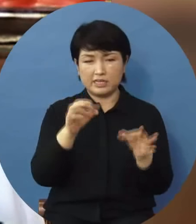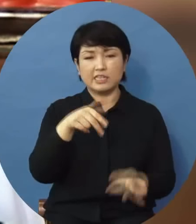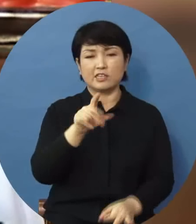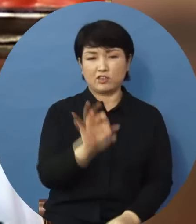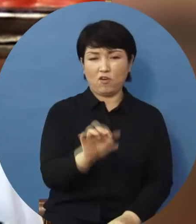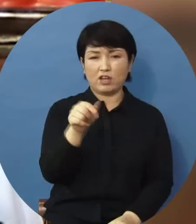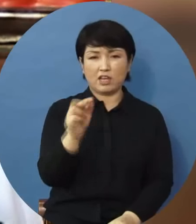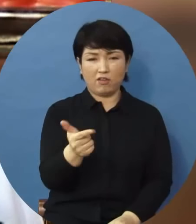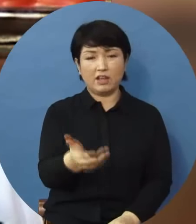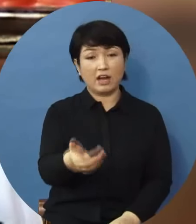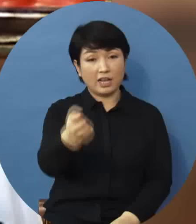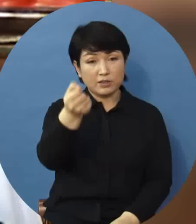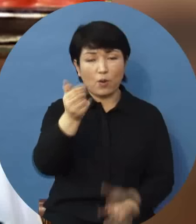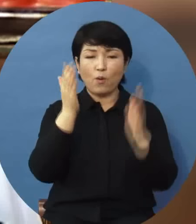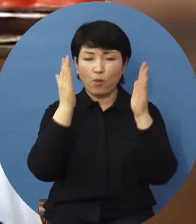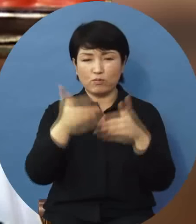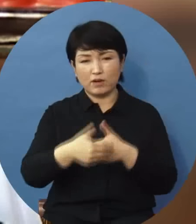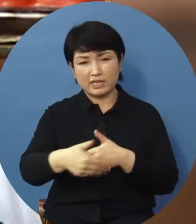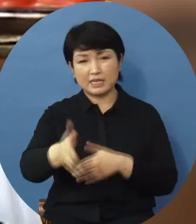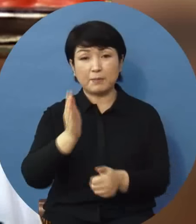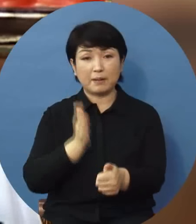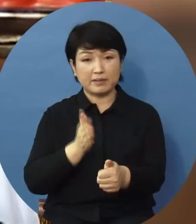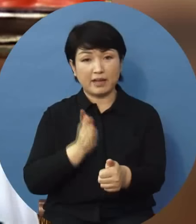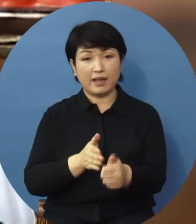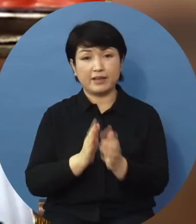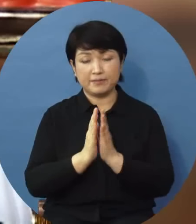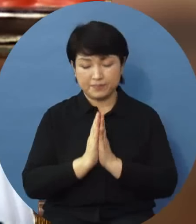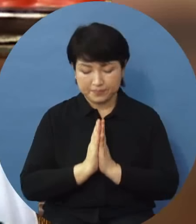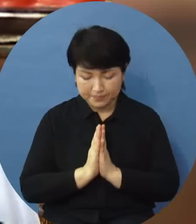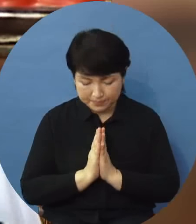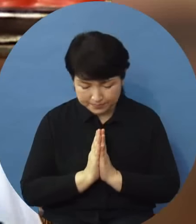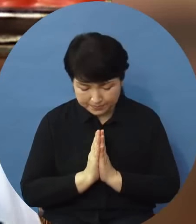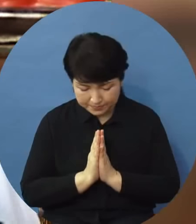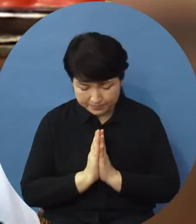이 정견을 증득하도록 공부해 나가시기 바랍니다.